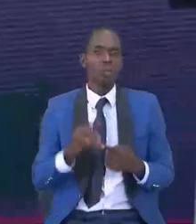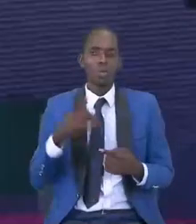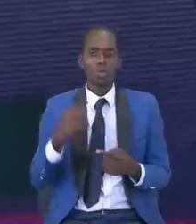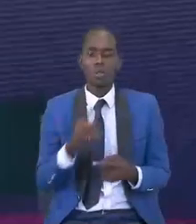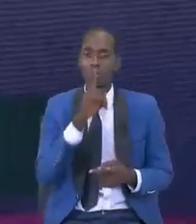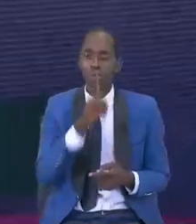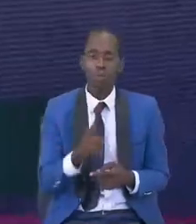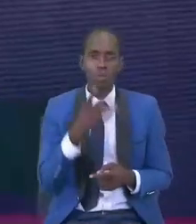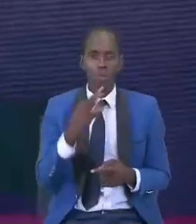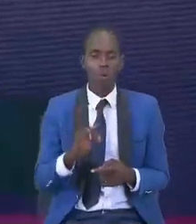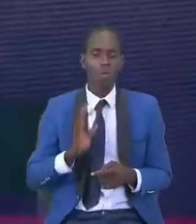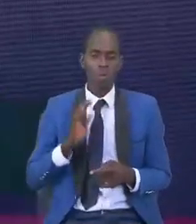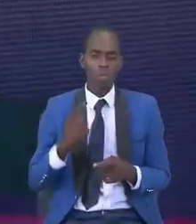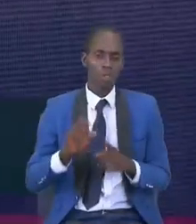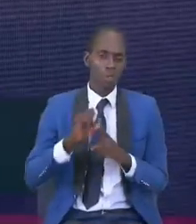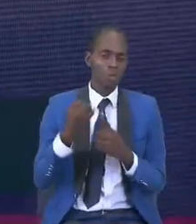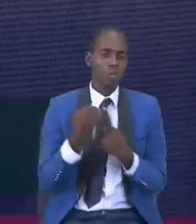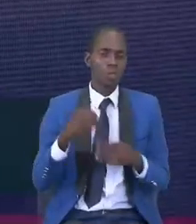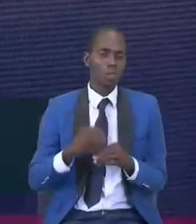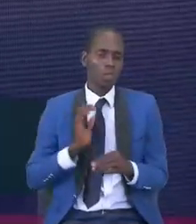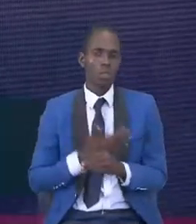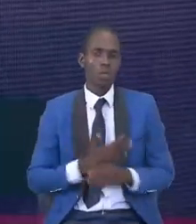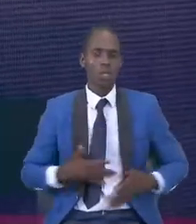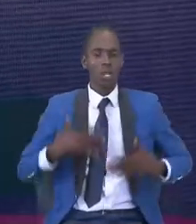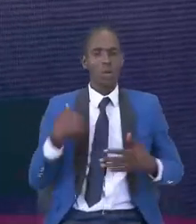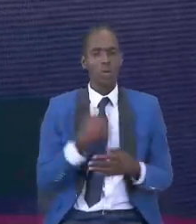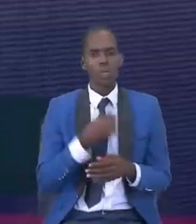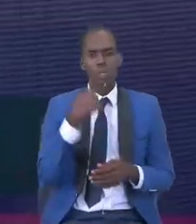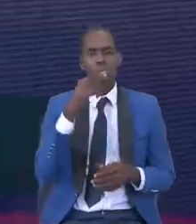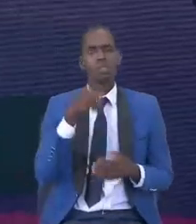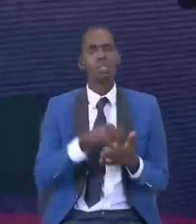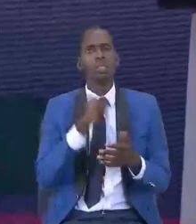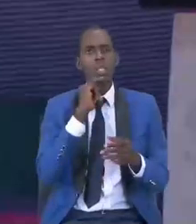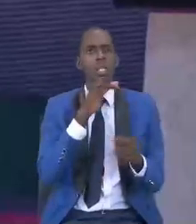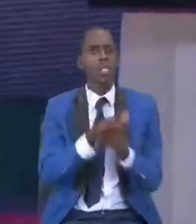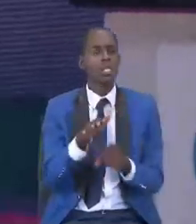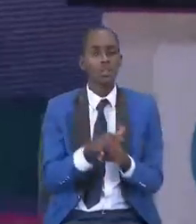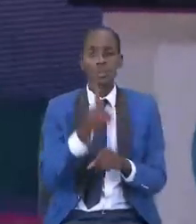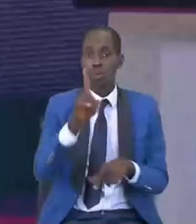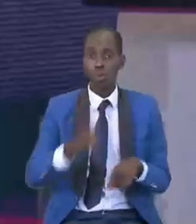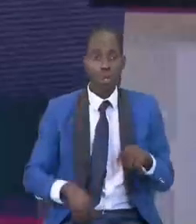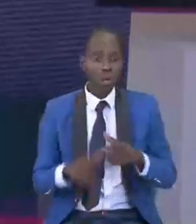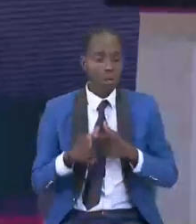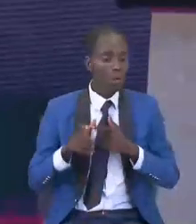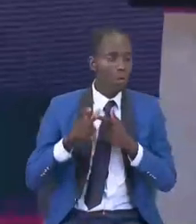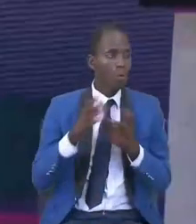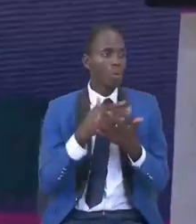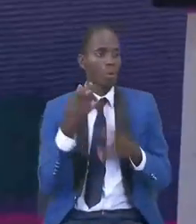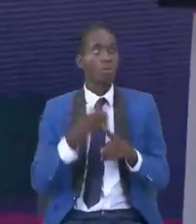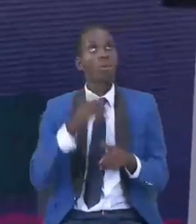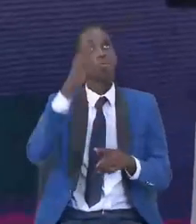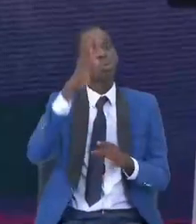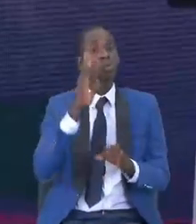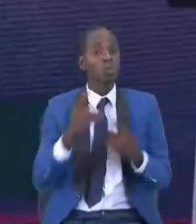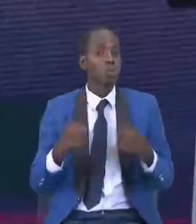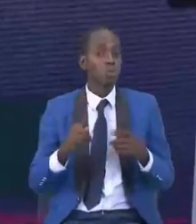situation réelle. Et nous disons assez, c'est assez. Vous ne pouvez pas fuir loin de Dieu. Si vous essayez de fuir loin de Dieu,